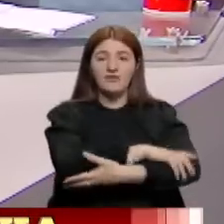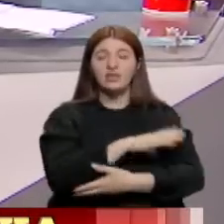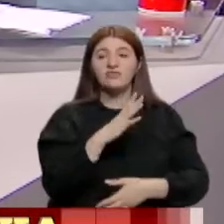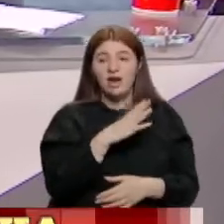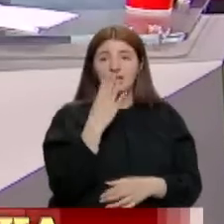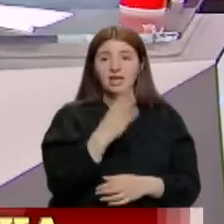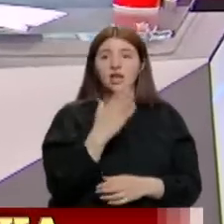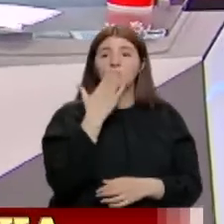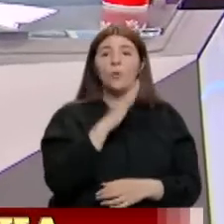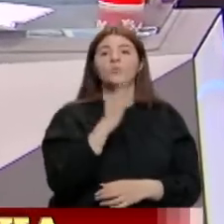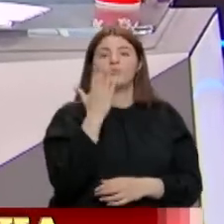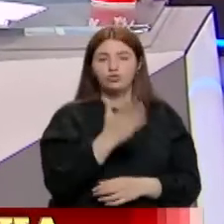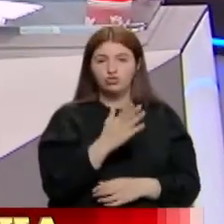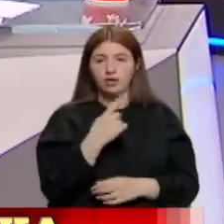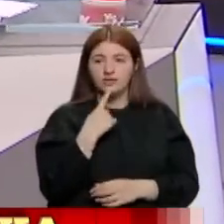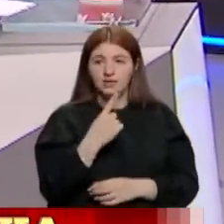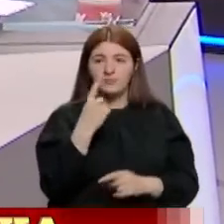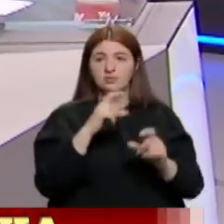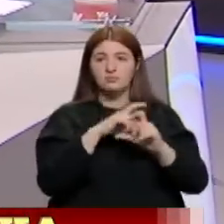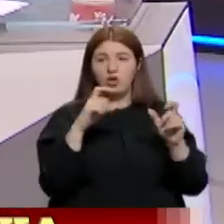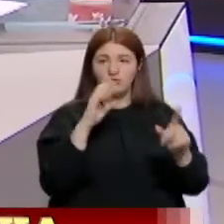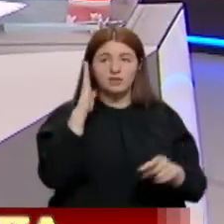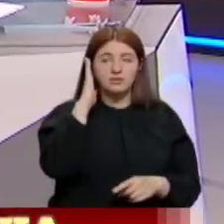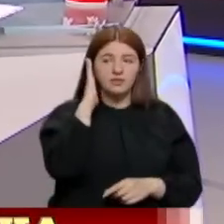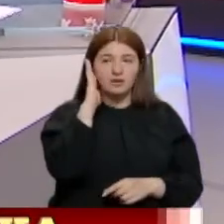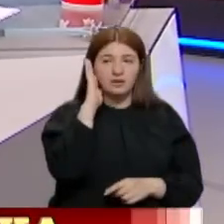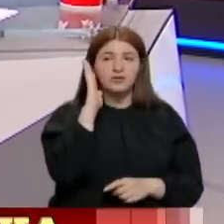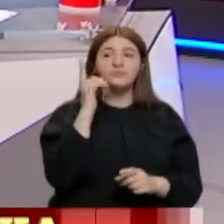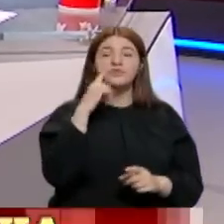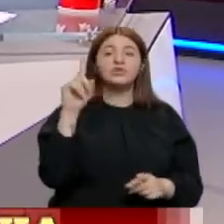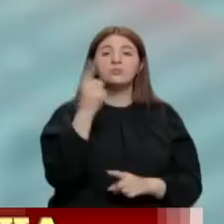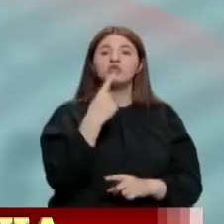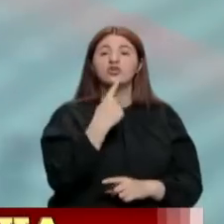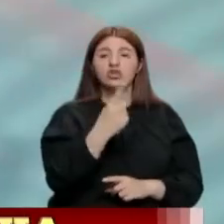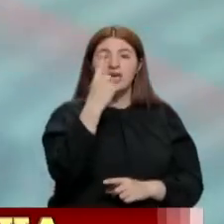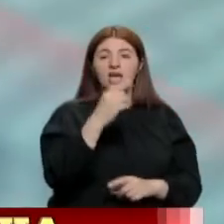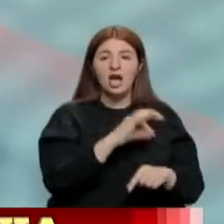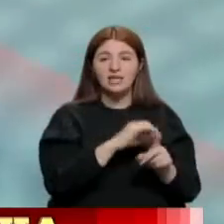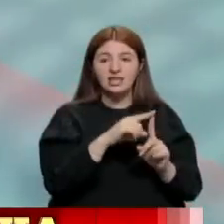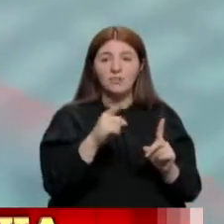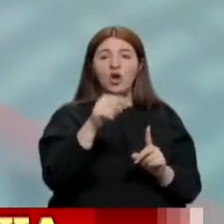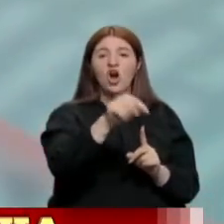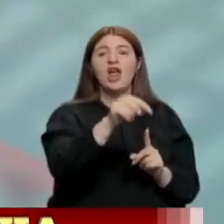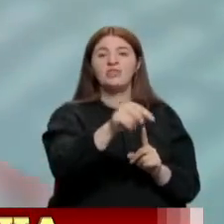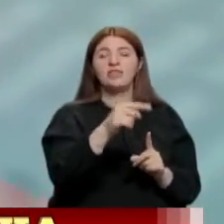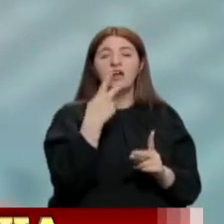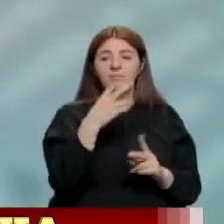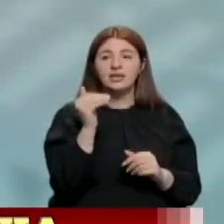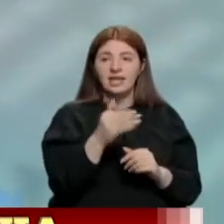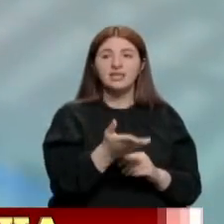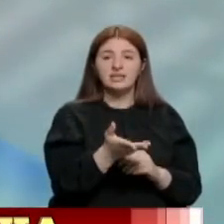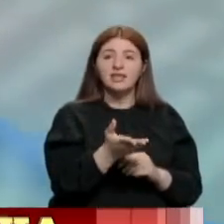varken de yokmuş diye bir manşet. Hükümet sözcülerinden ilk andan itibaren oradaydık açıklamaları